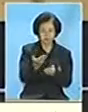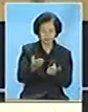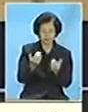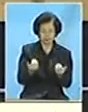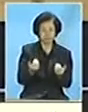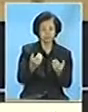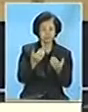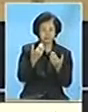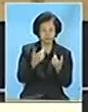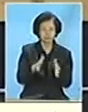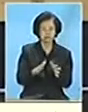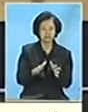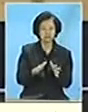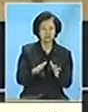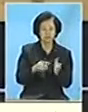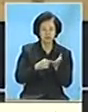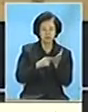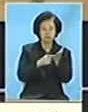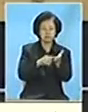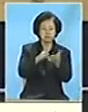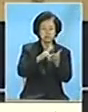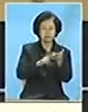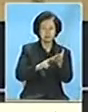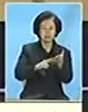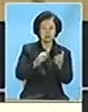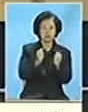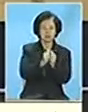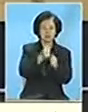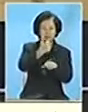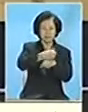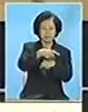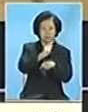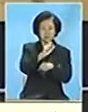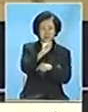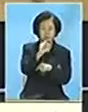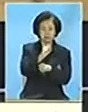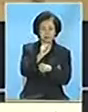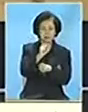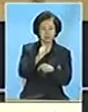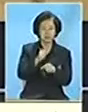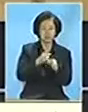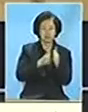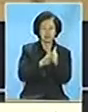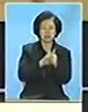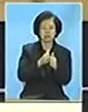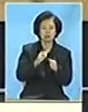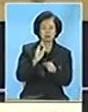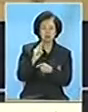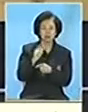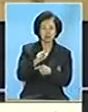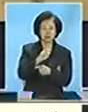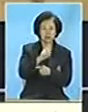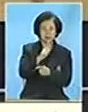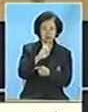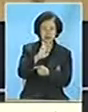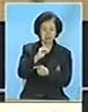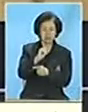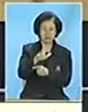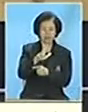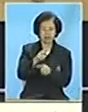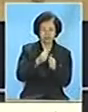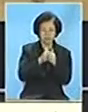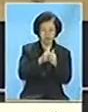ะและได้นำเสนอรายงานต่อประธานวุฒิสภาตามข้อบังคับข้อ143รายละเอียดปรากฏตามเอกสารรายง